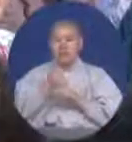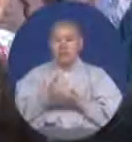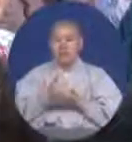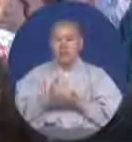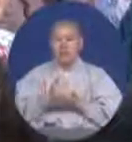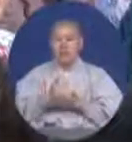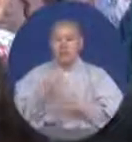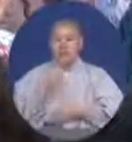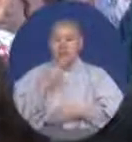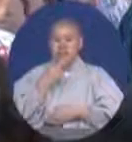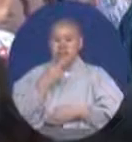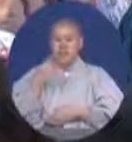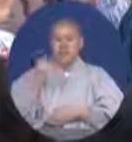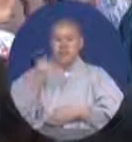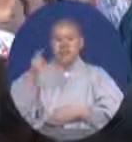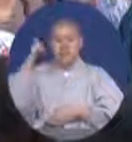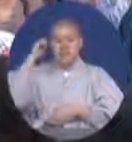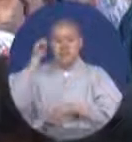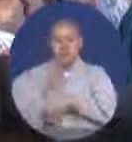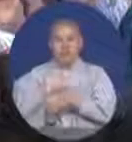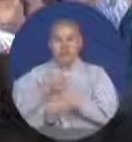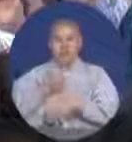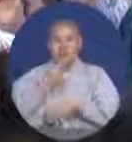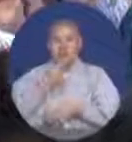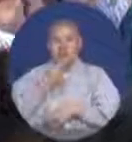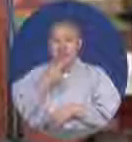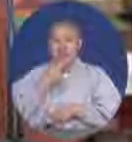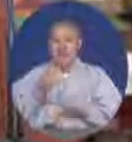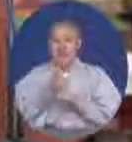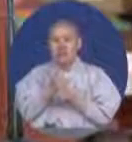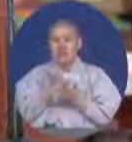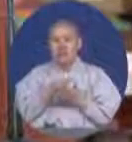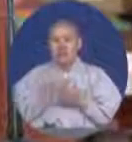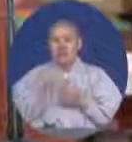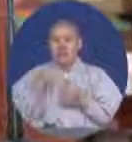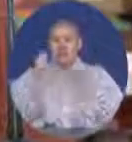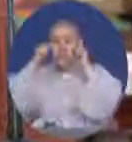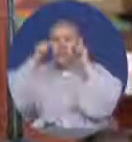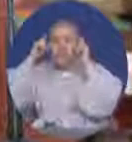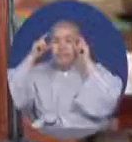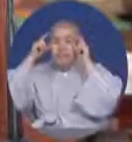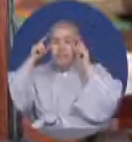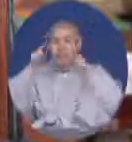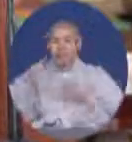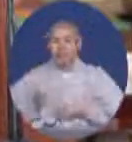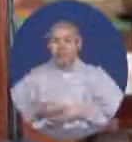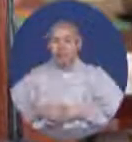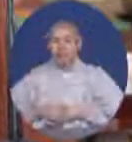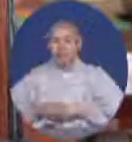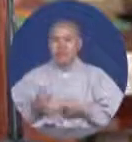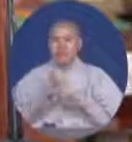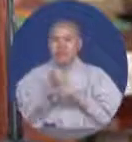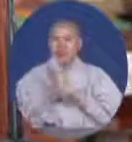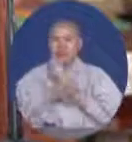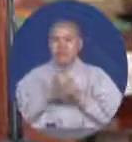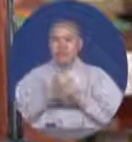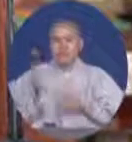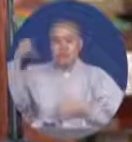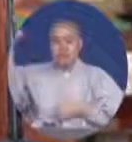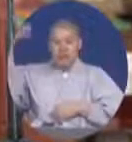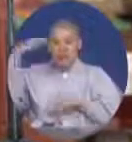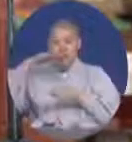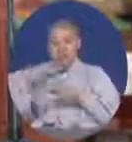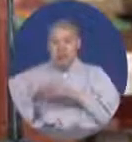반야가 없어요. 반야 없는 부처님은 없어요. 전부가 이 깨달음이라는 건 반야예요. 그래서 이 부처님이 광명을